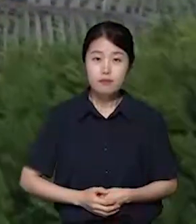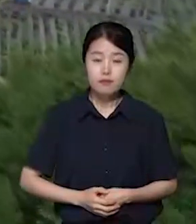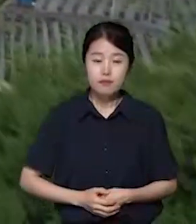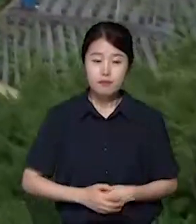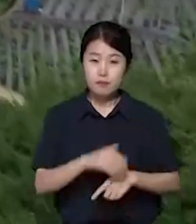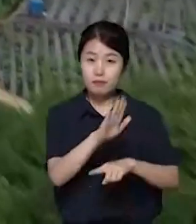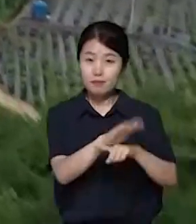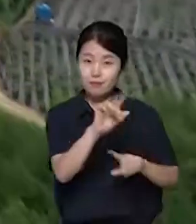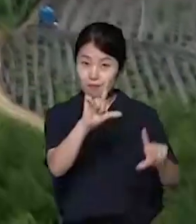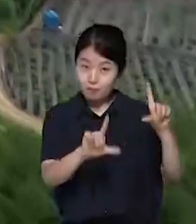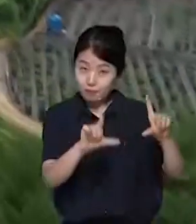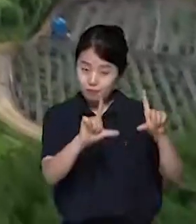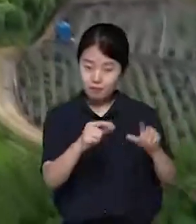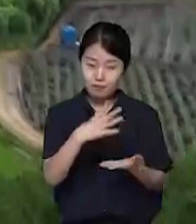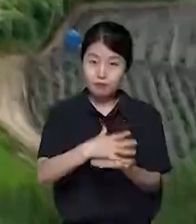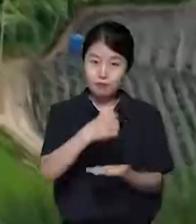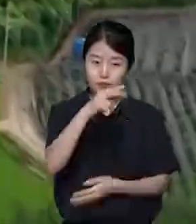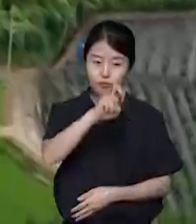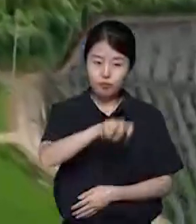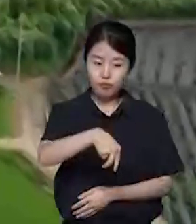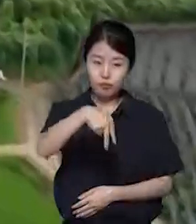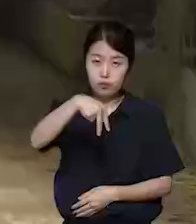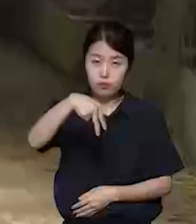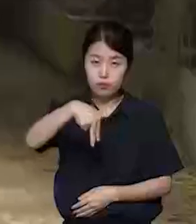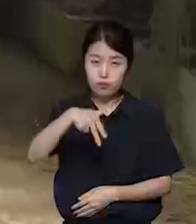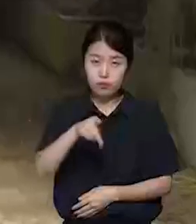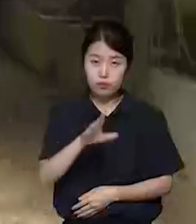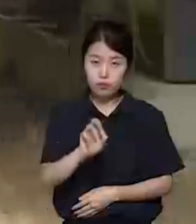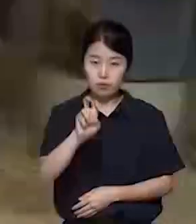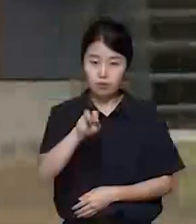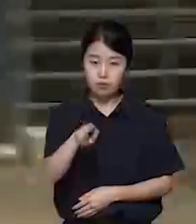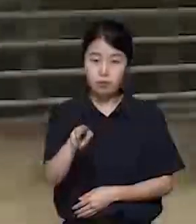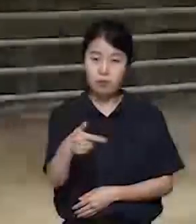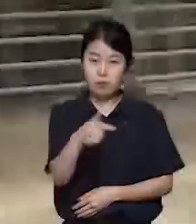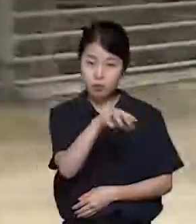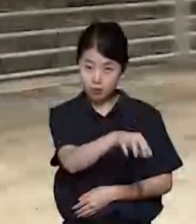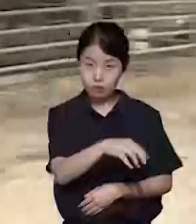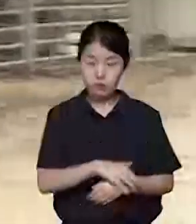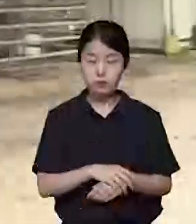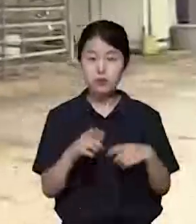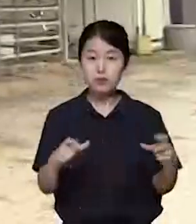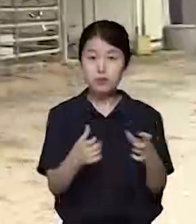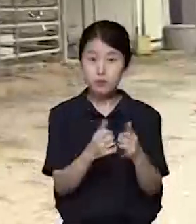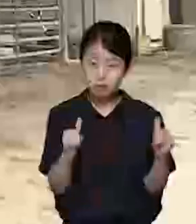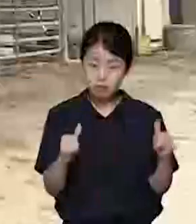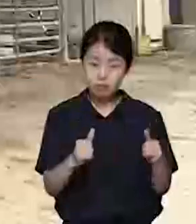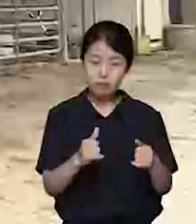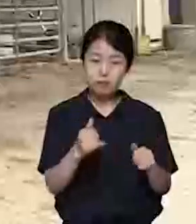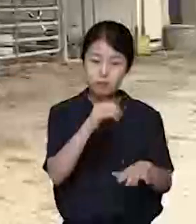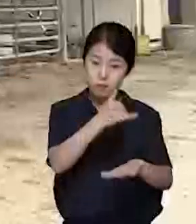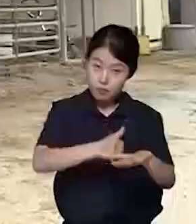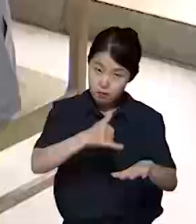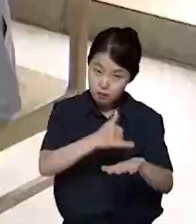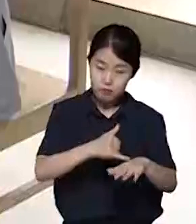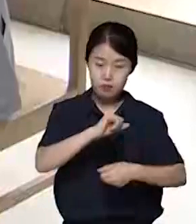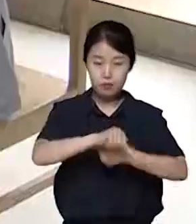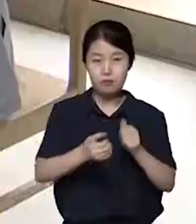전형적인 농촌 모습의 전남 담양군 무정면 일대입니다. 주민 대부분 농사와 축산에 종사하며 생계를 유지하고